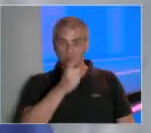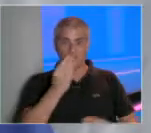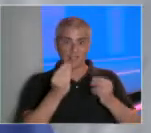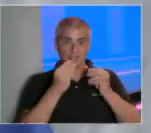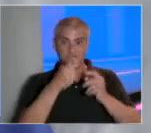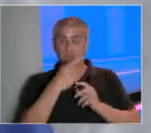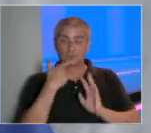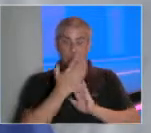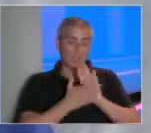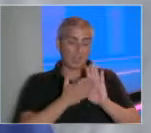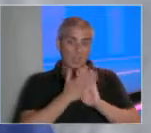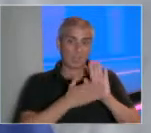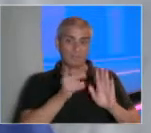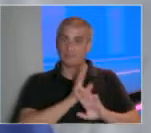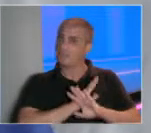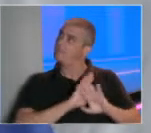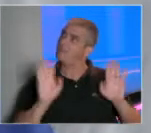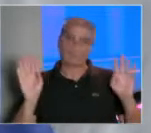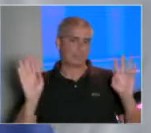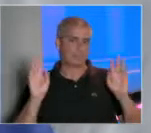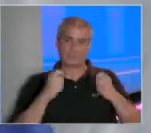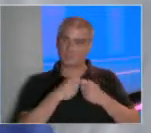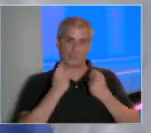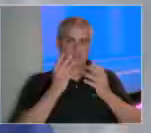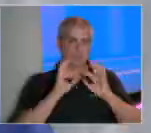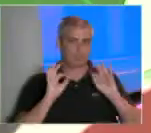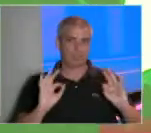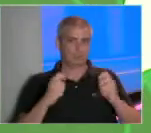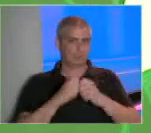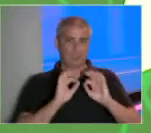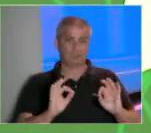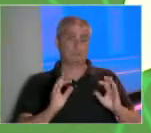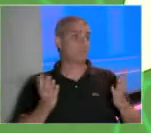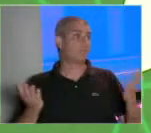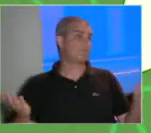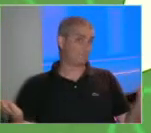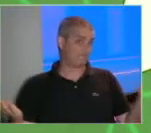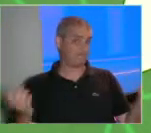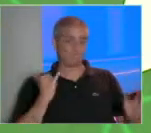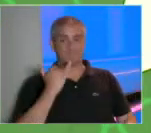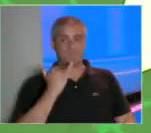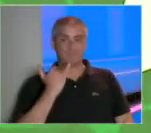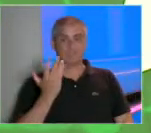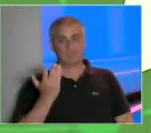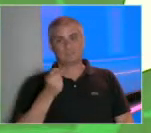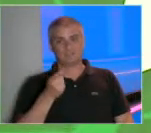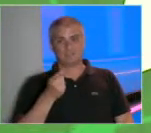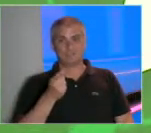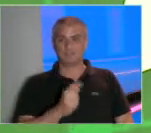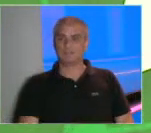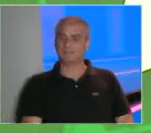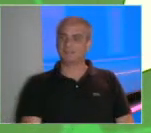הדברים שאמרת, אין להם שום קשר למציאות. כן. טוב, אלה מילים. צריך